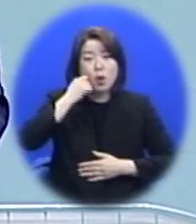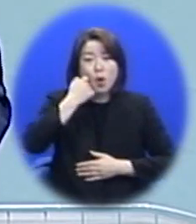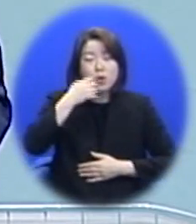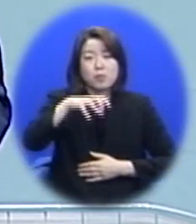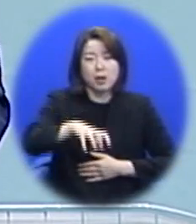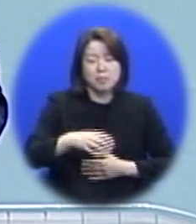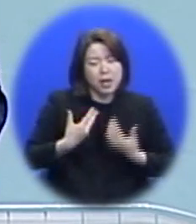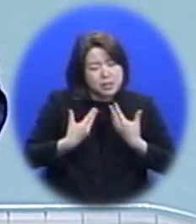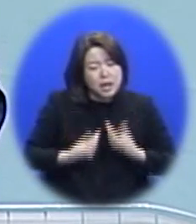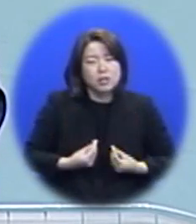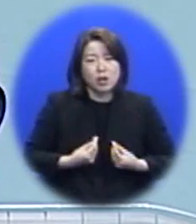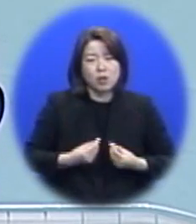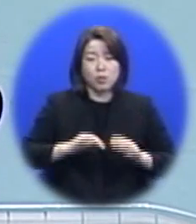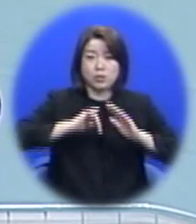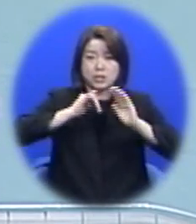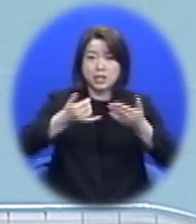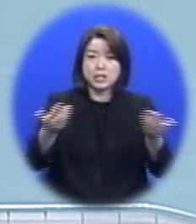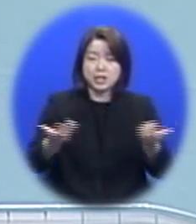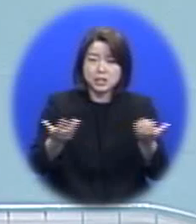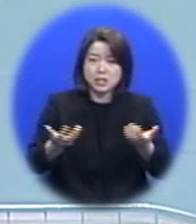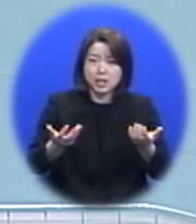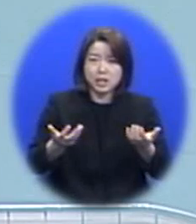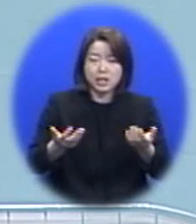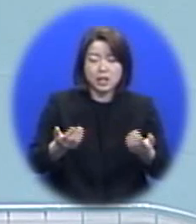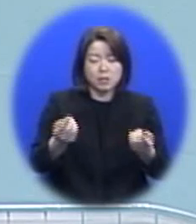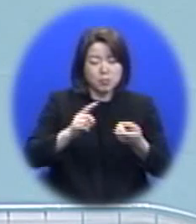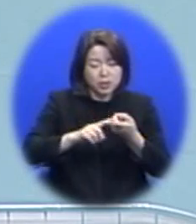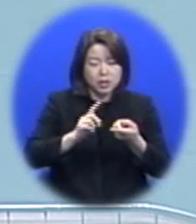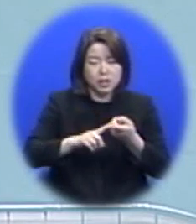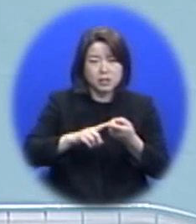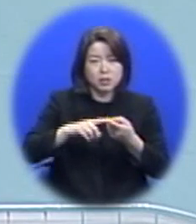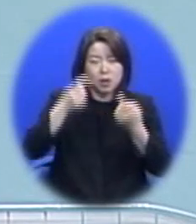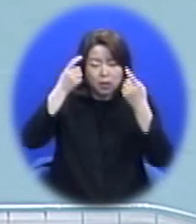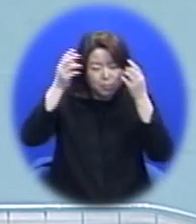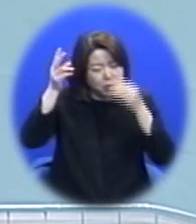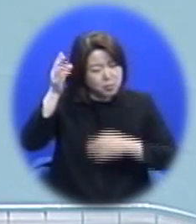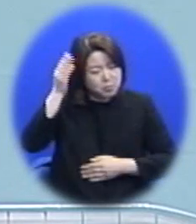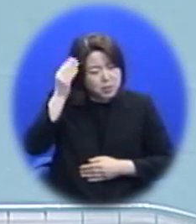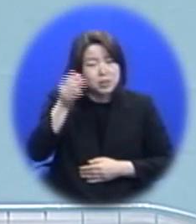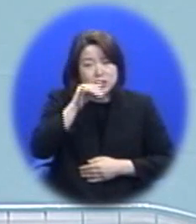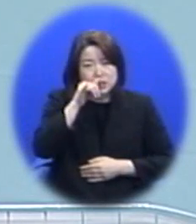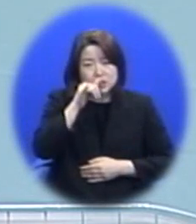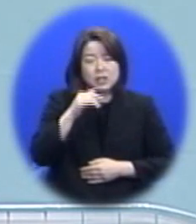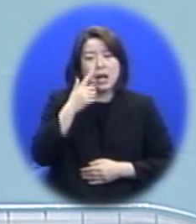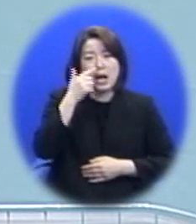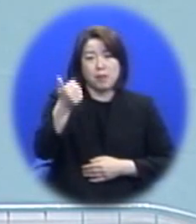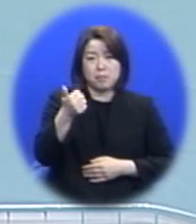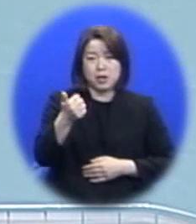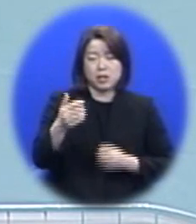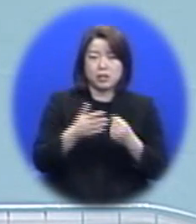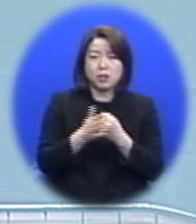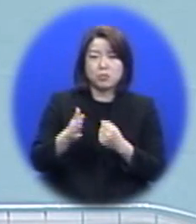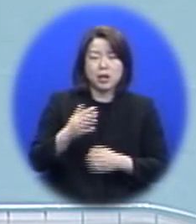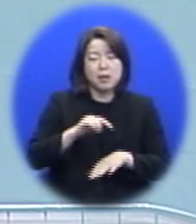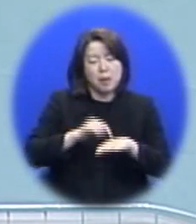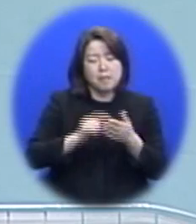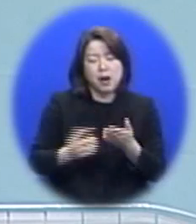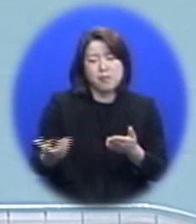좌절하며 세상 일에 대한 미련을 놓지 못하는 아빠를 보며 마음이 아파 기도했습니다.